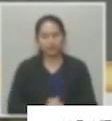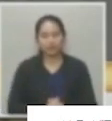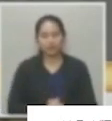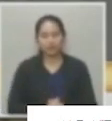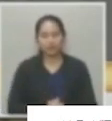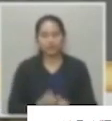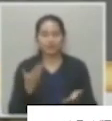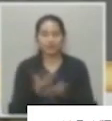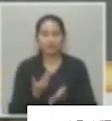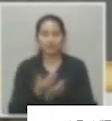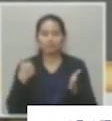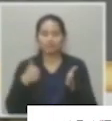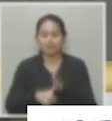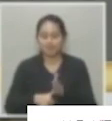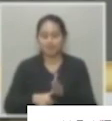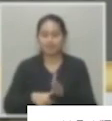การจัดเก็บ